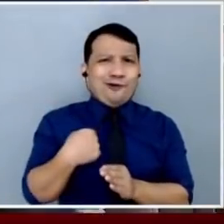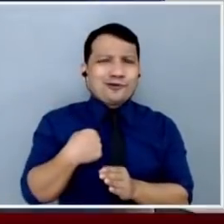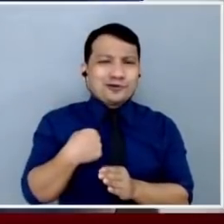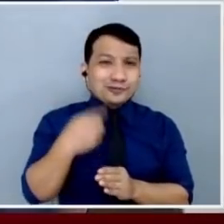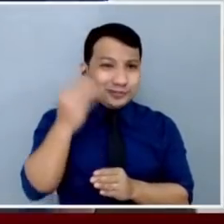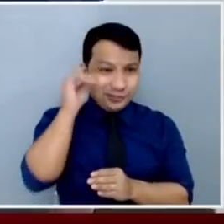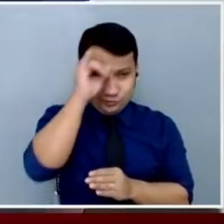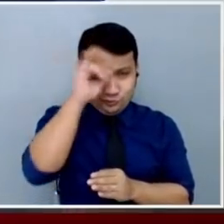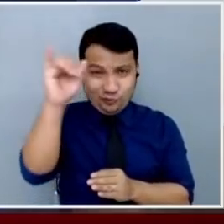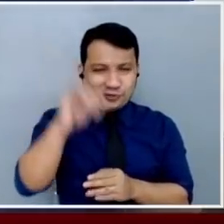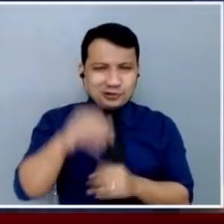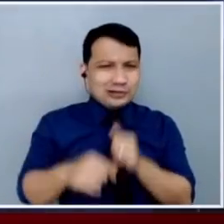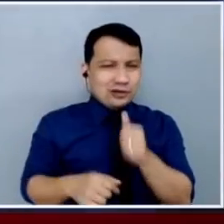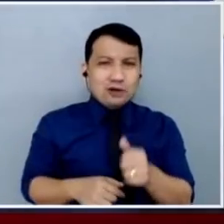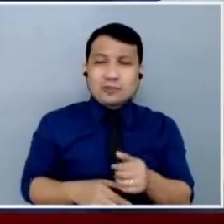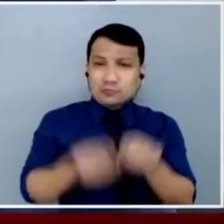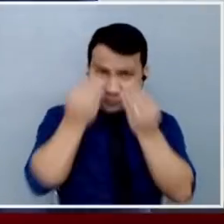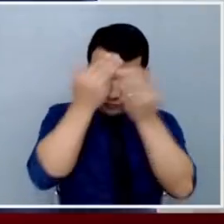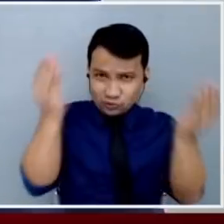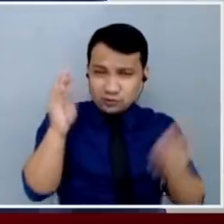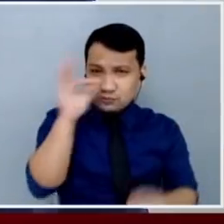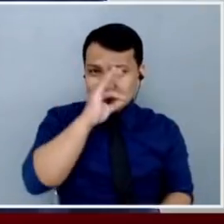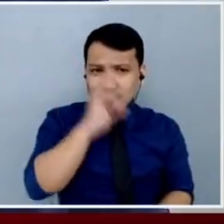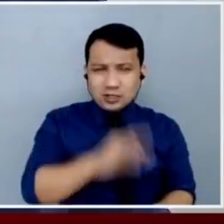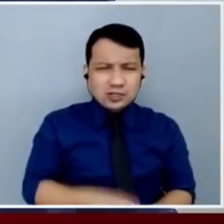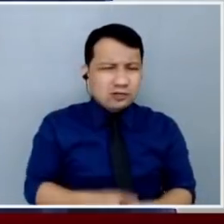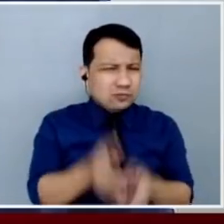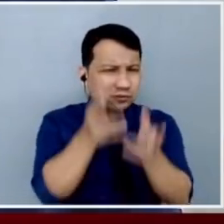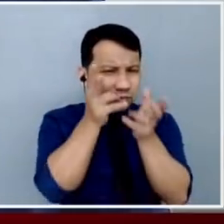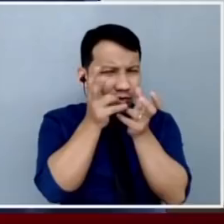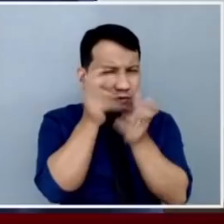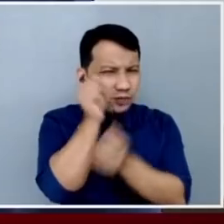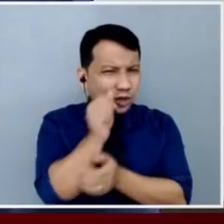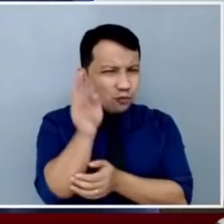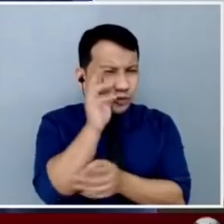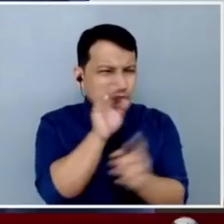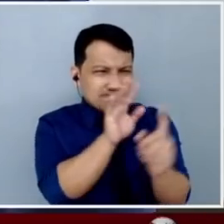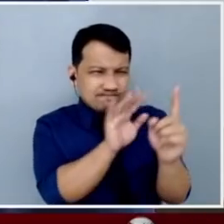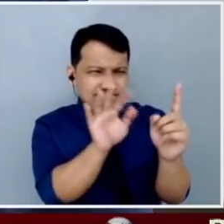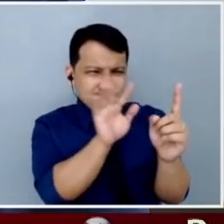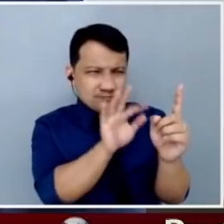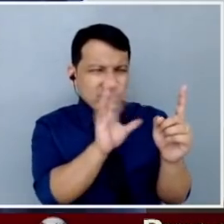ngayon sa mga Pilipino, talasan ang mata at isip sa pagkilatis